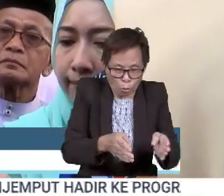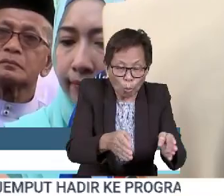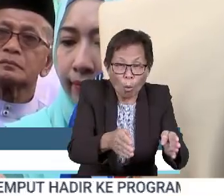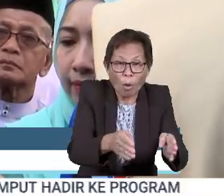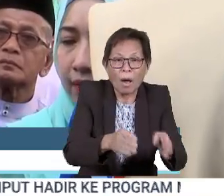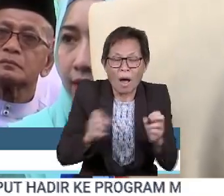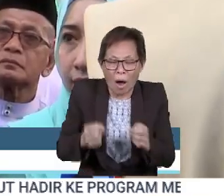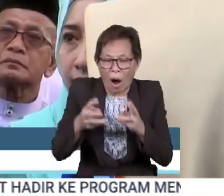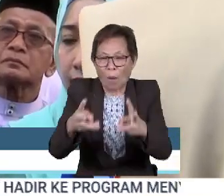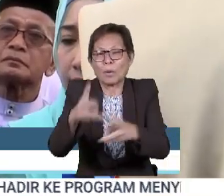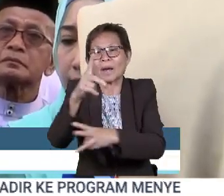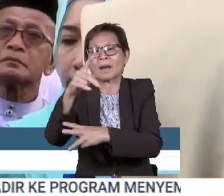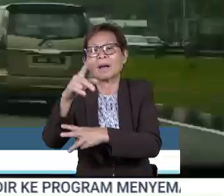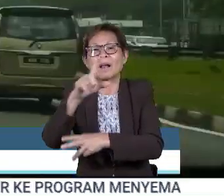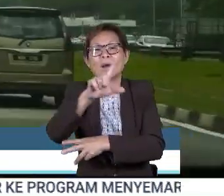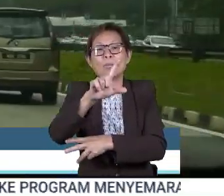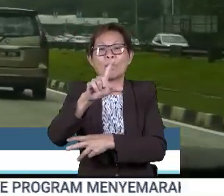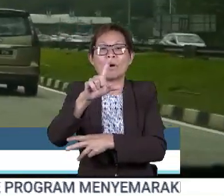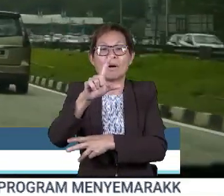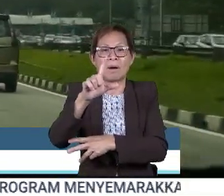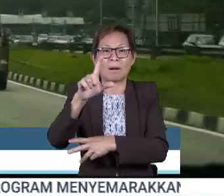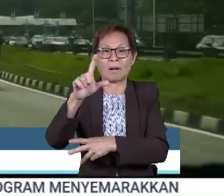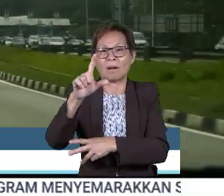di Lebuh Raya Karak tersebut.